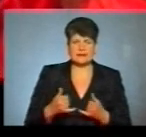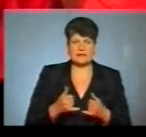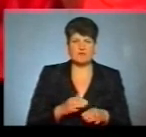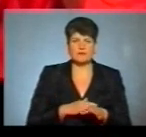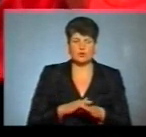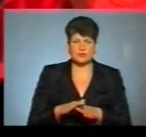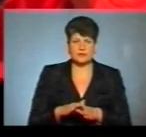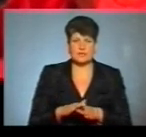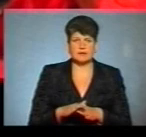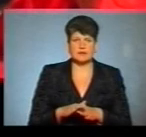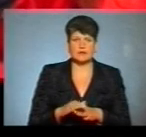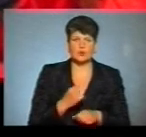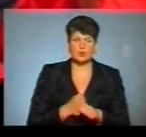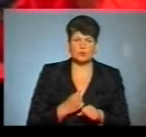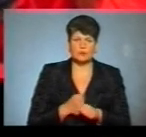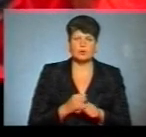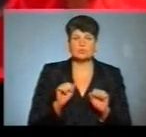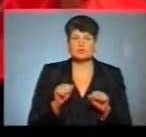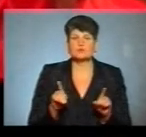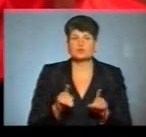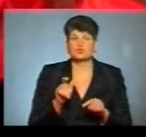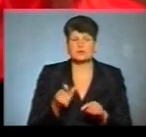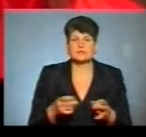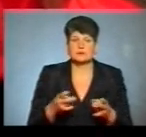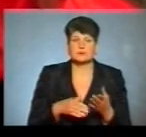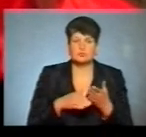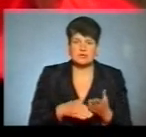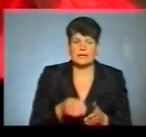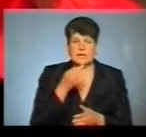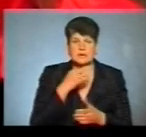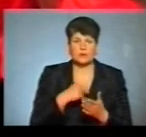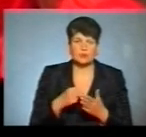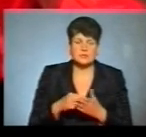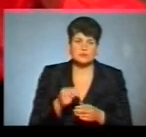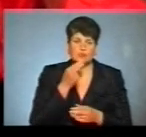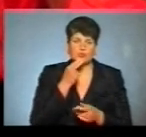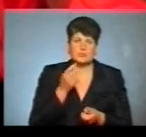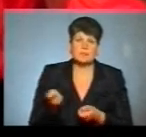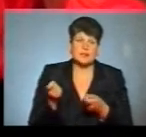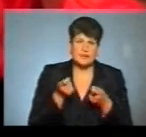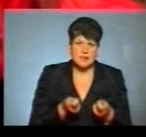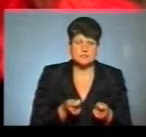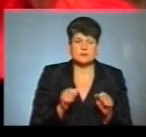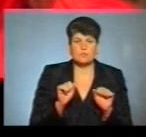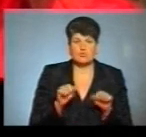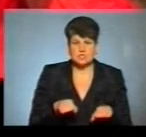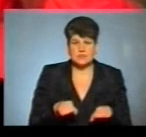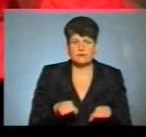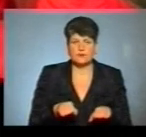для виконання певного виду робіт. Можливо, щось людині потрібно допомогти, чи ліки закупити, чи продукти принести,